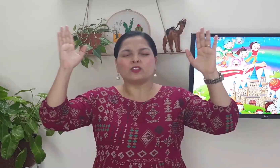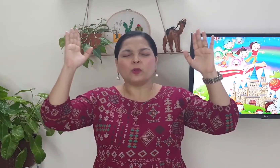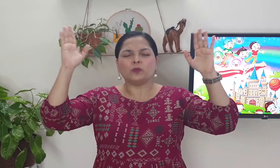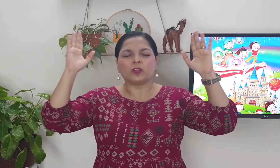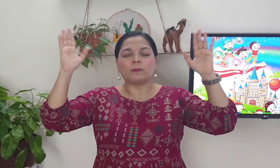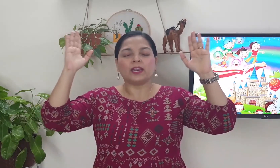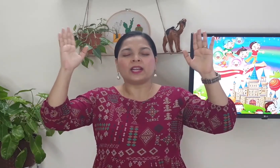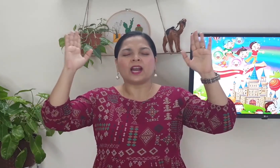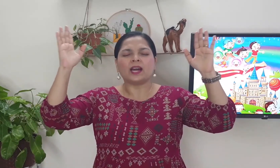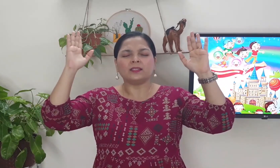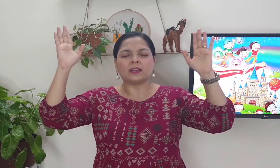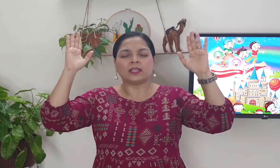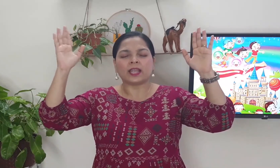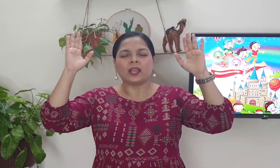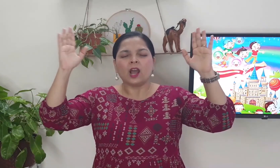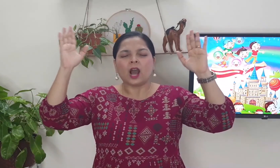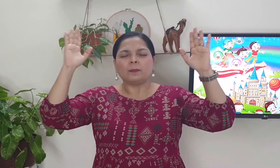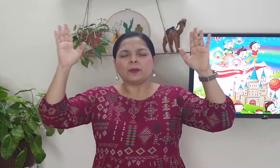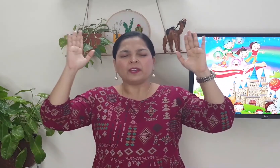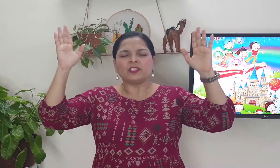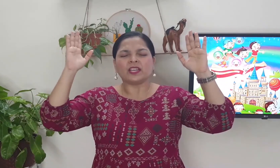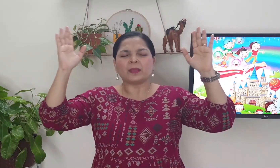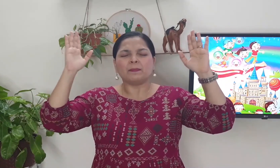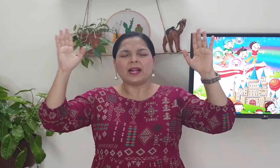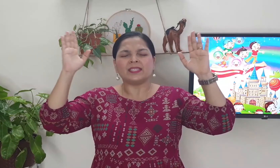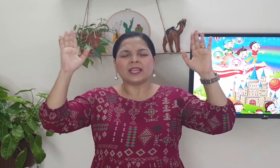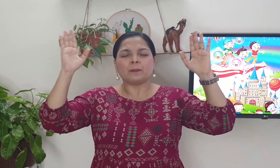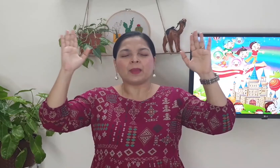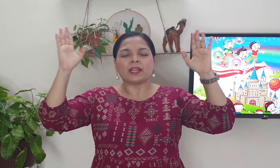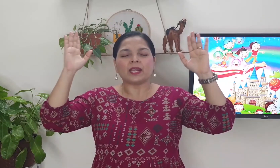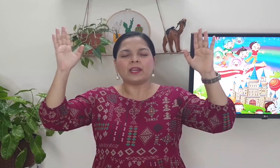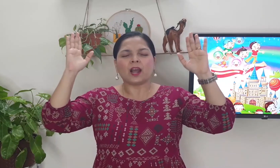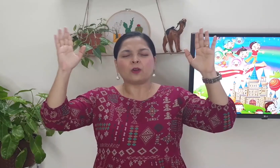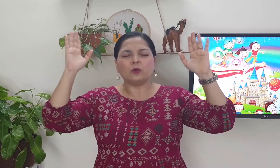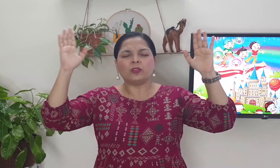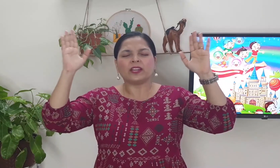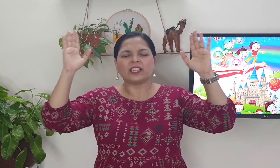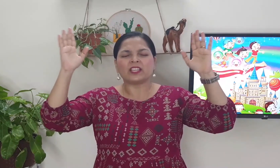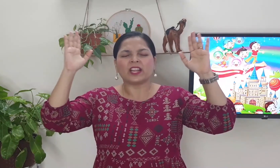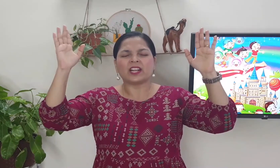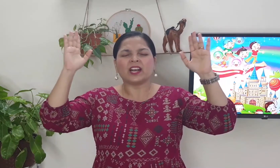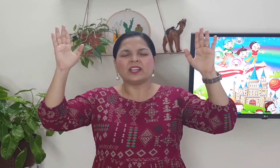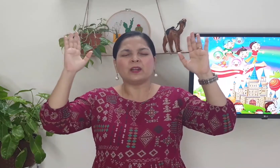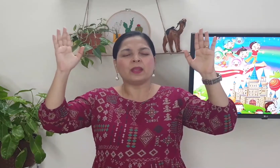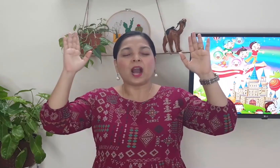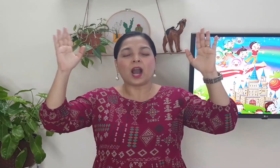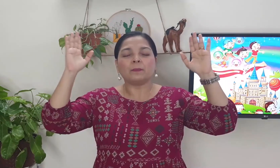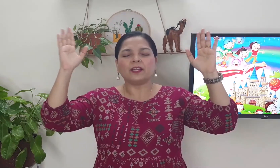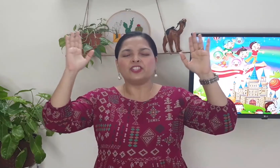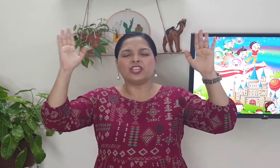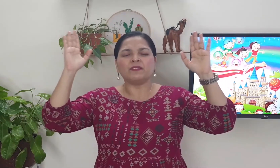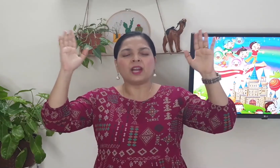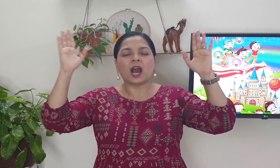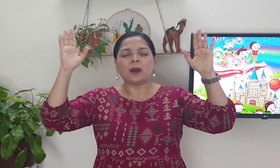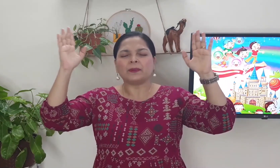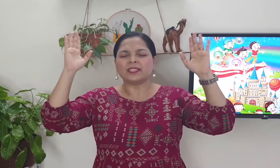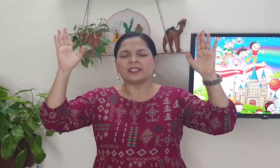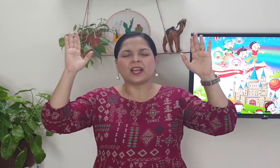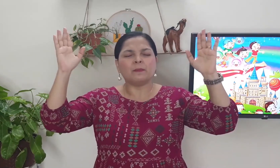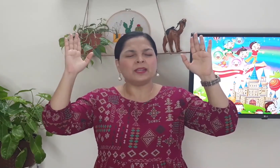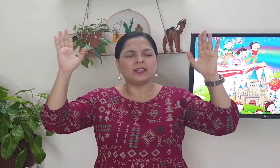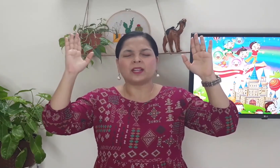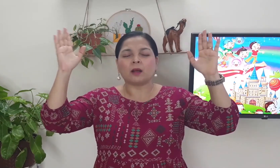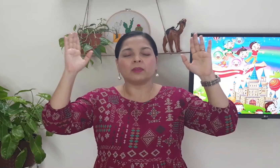बांत सोंत्र बलिखांत्र दे. हाँ परमेश्वर, सर के बांस लेके पैर के नाखून तक इनके शरीर के कंकन में आपका जीवन,